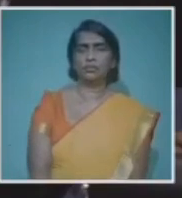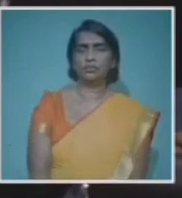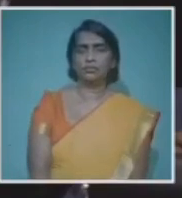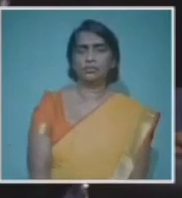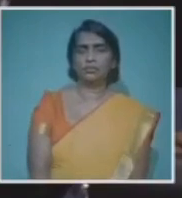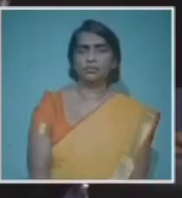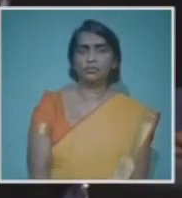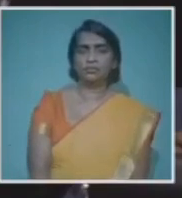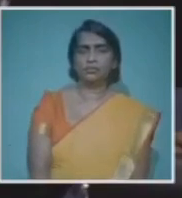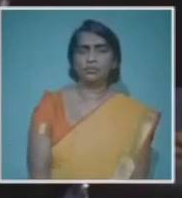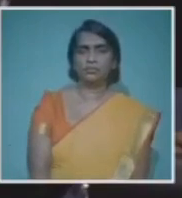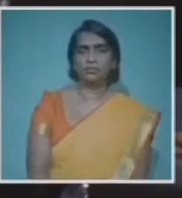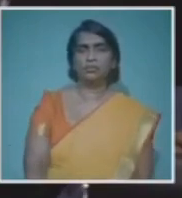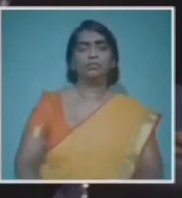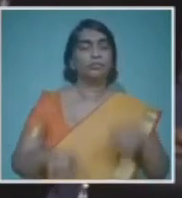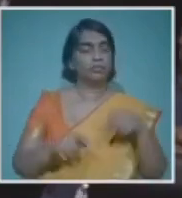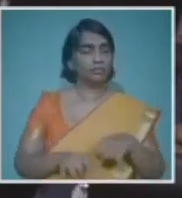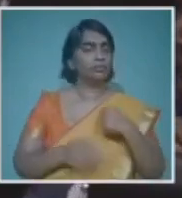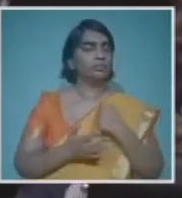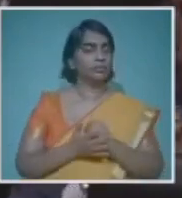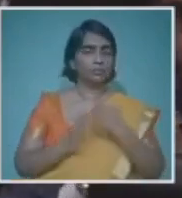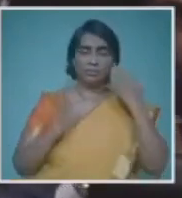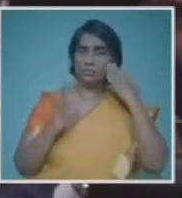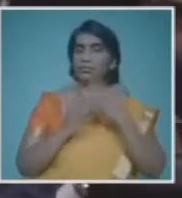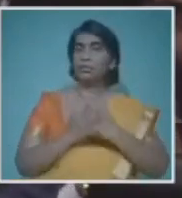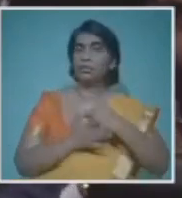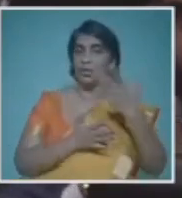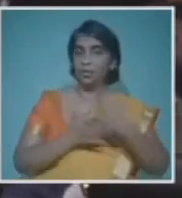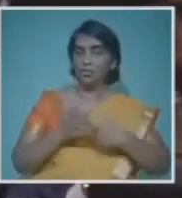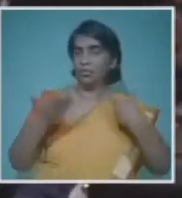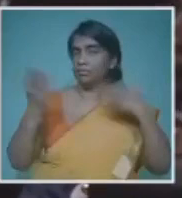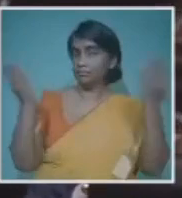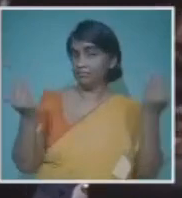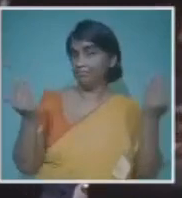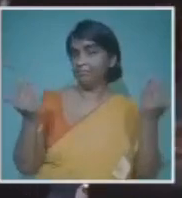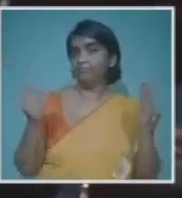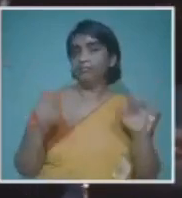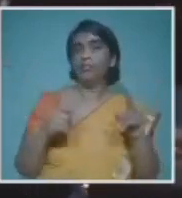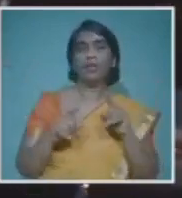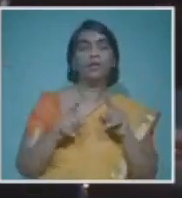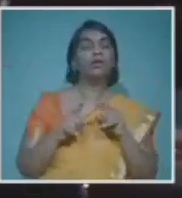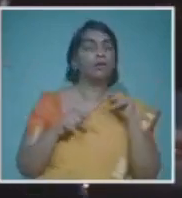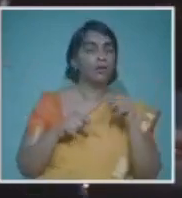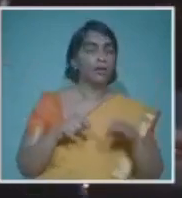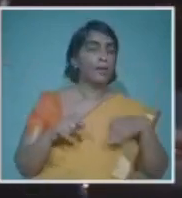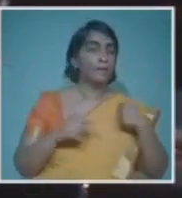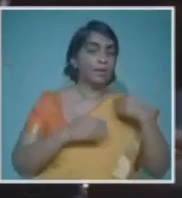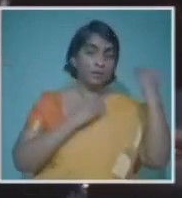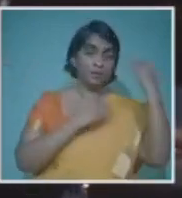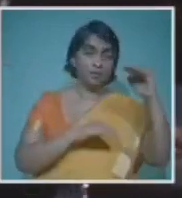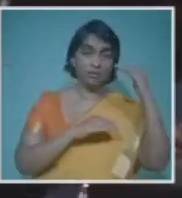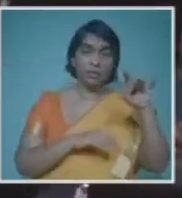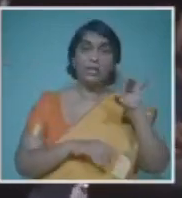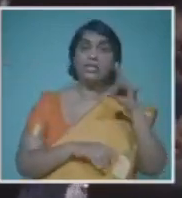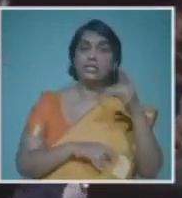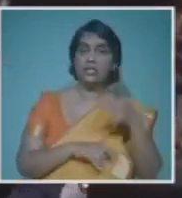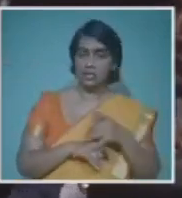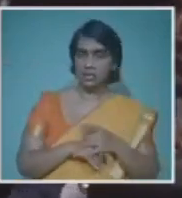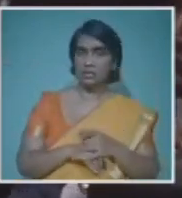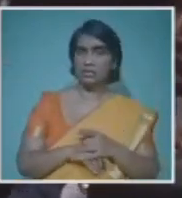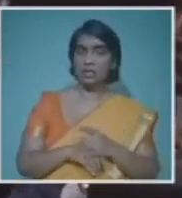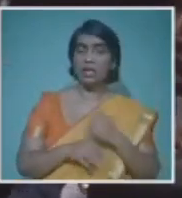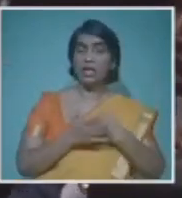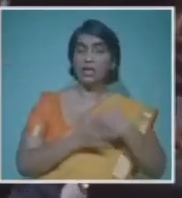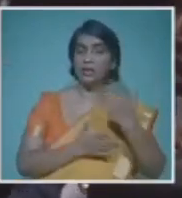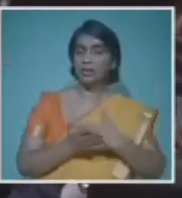ඔව්. දැන් මහ බැංකුව විසින් මේ පිළිබඳව වාර්තා කැඳවලා තියෙනවා. ප්‍රධාන එක්ස්පෝර්ටර්ස්ලා 100කගෙන් කැඳවලා